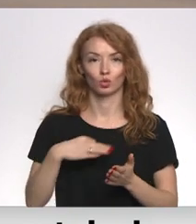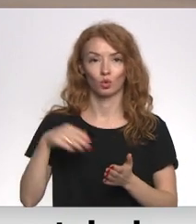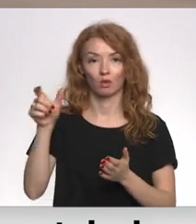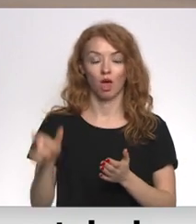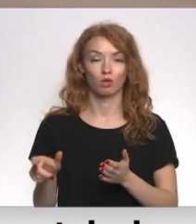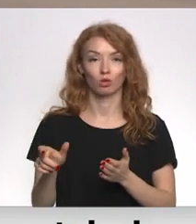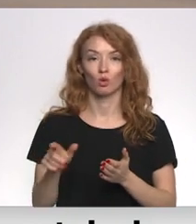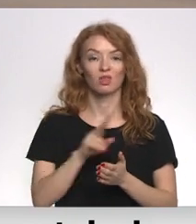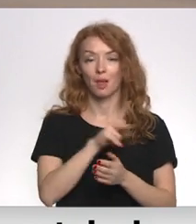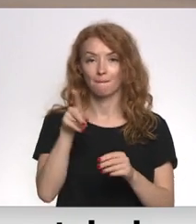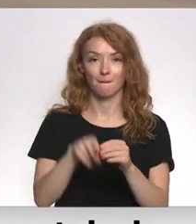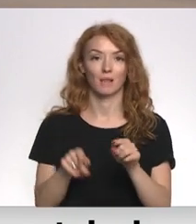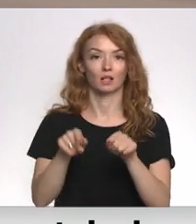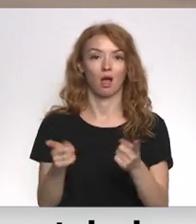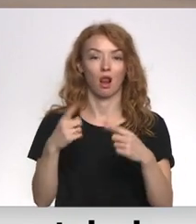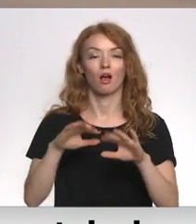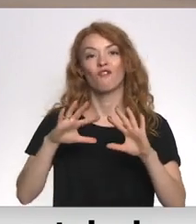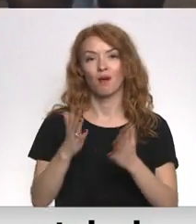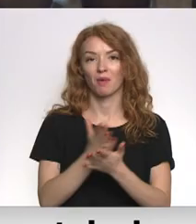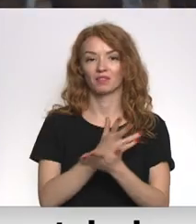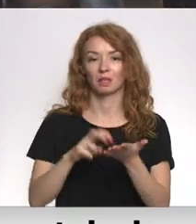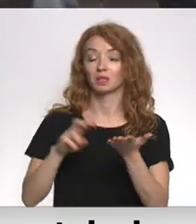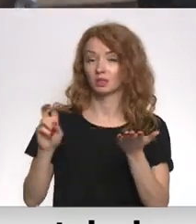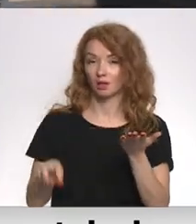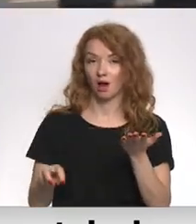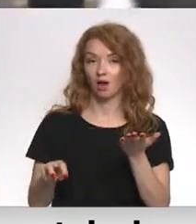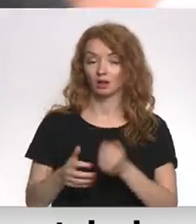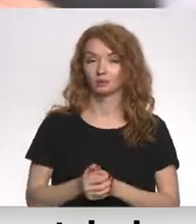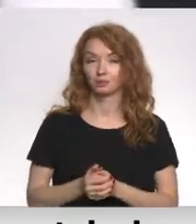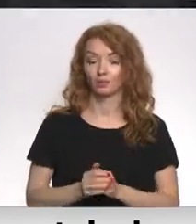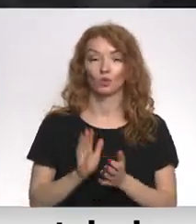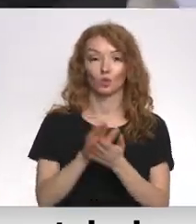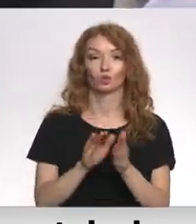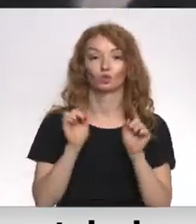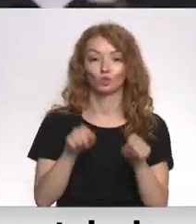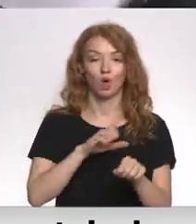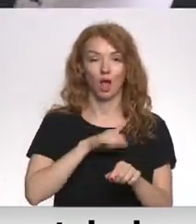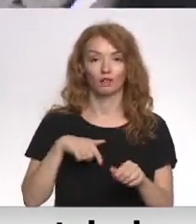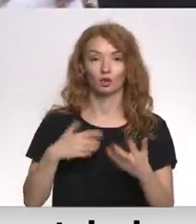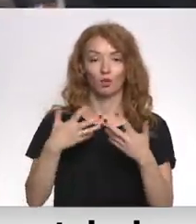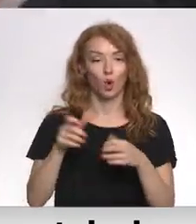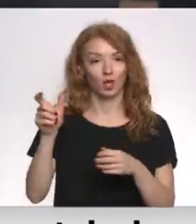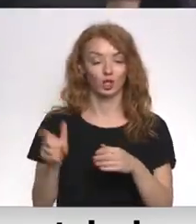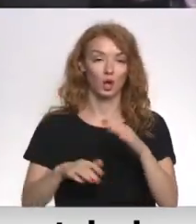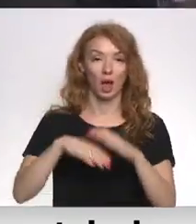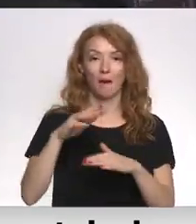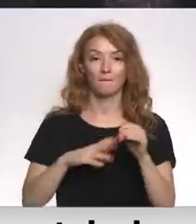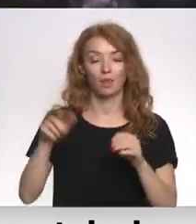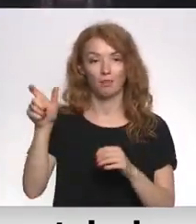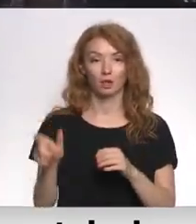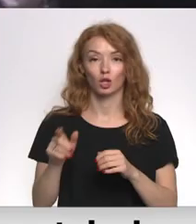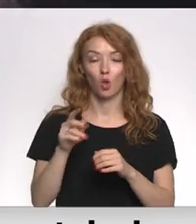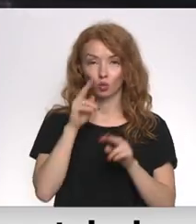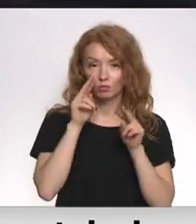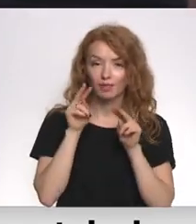studijas nepabeidz laikā vai tās pamet pavisam. Uz to Latvijas politiķu un amatpersonu uzmanību